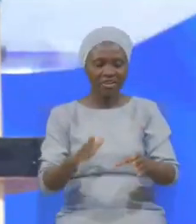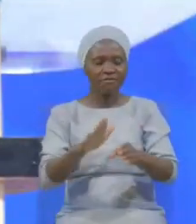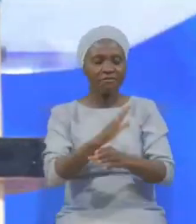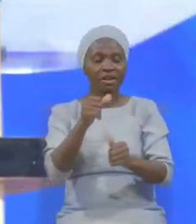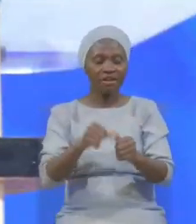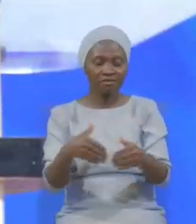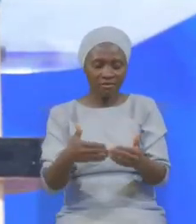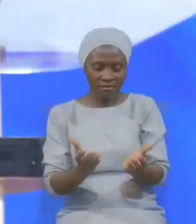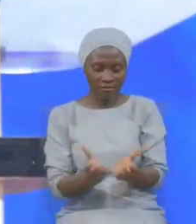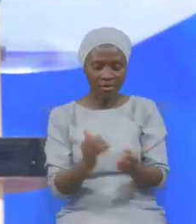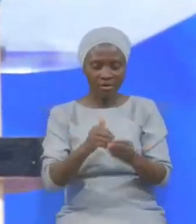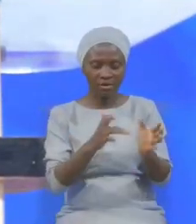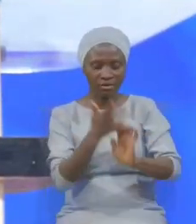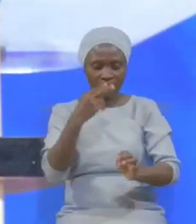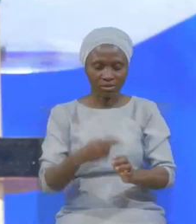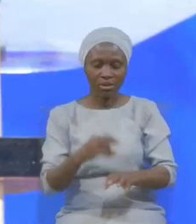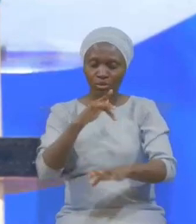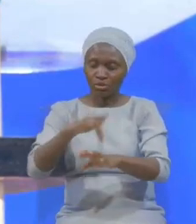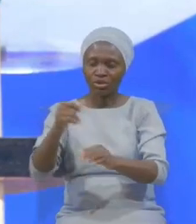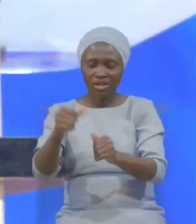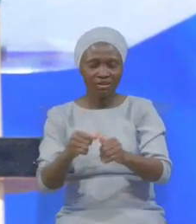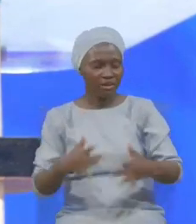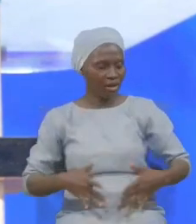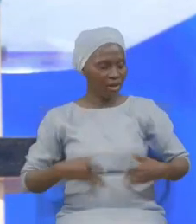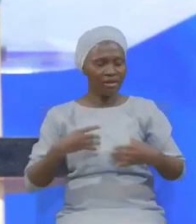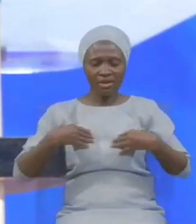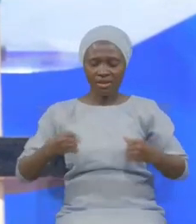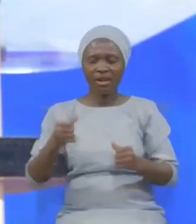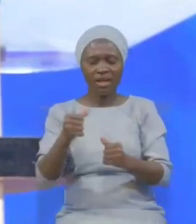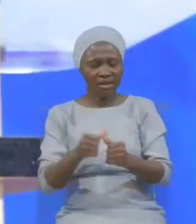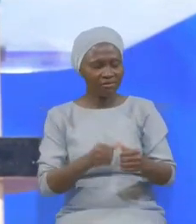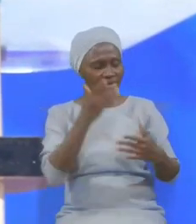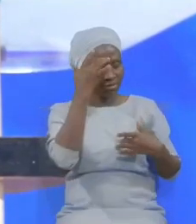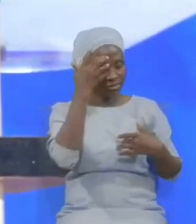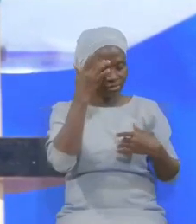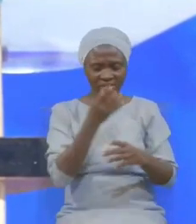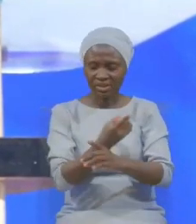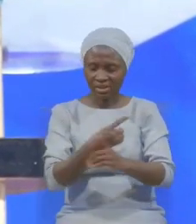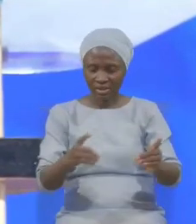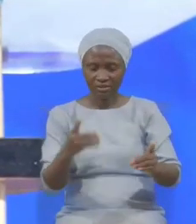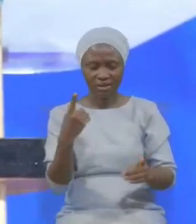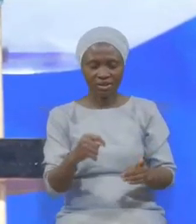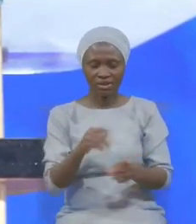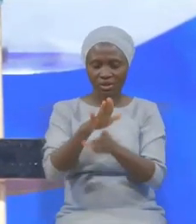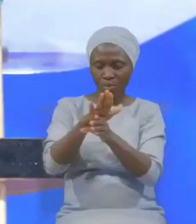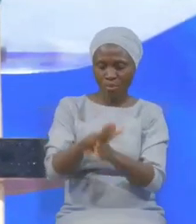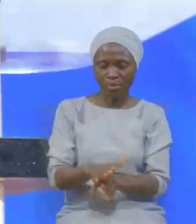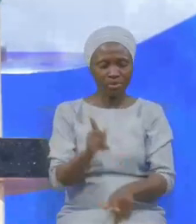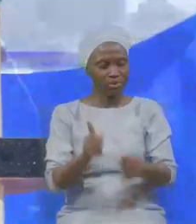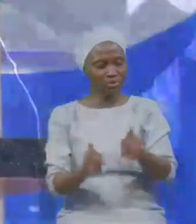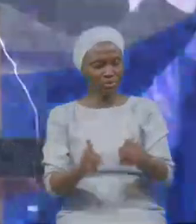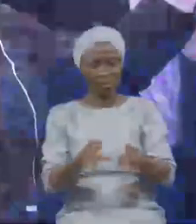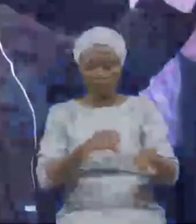Remplis tous les vases, touche toutes les vies, guéris toutes les maladies, délivre les opprimés, fais